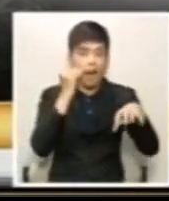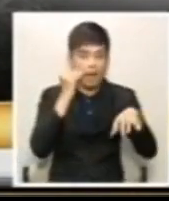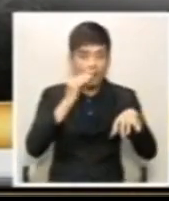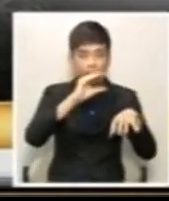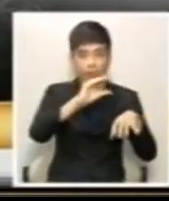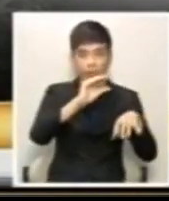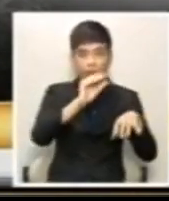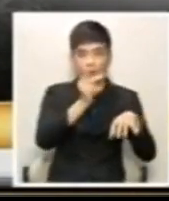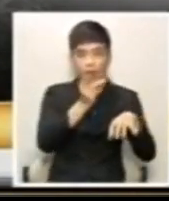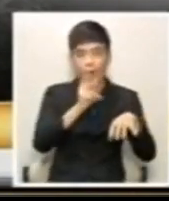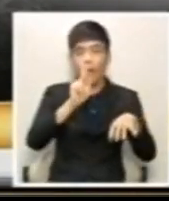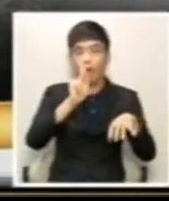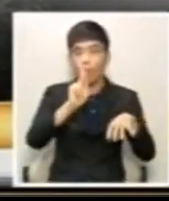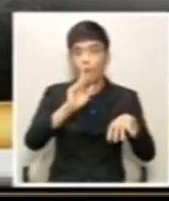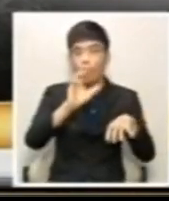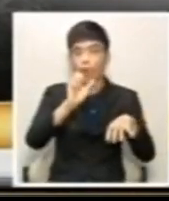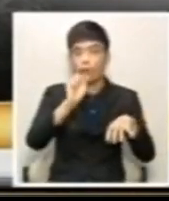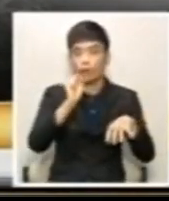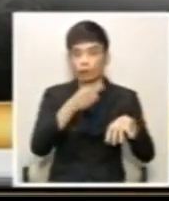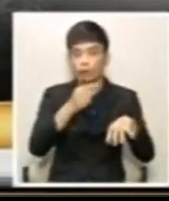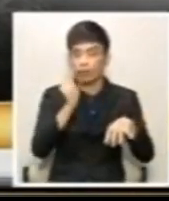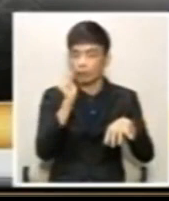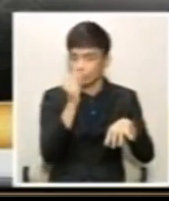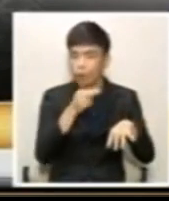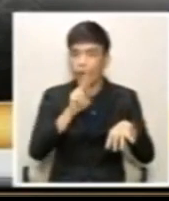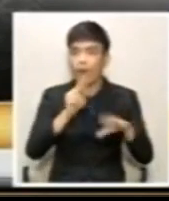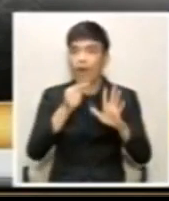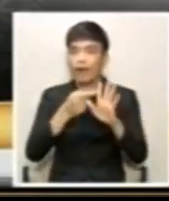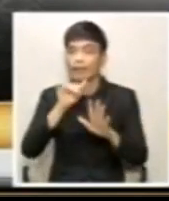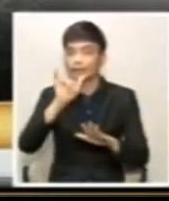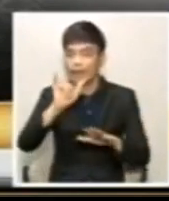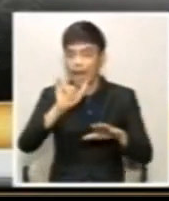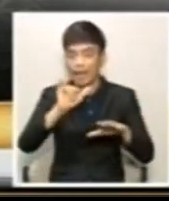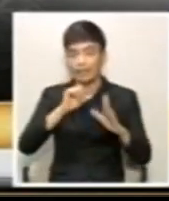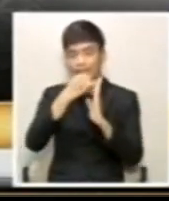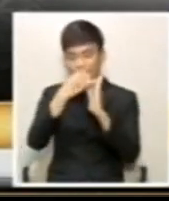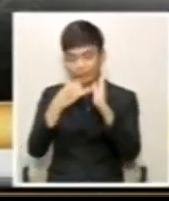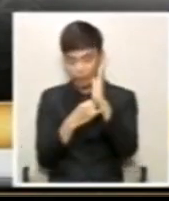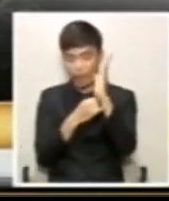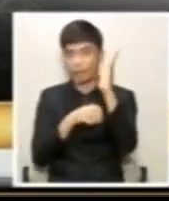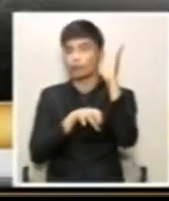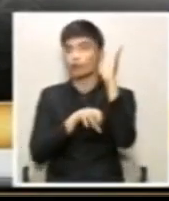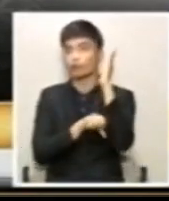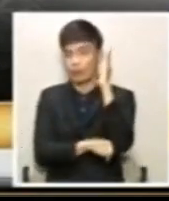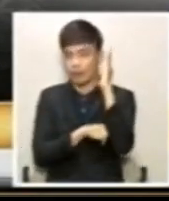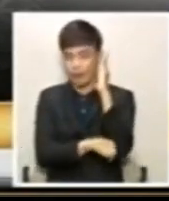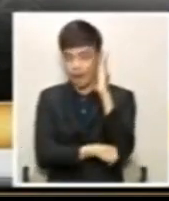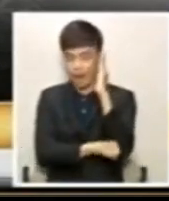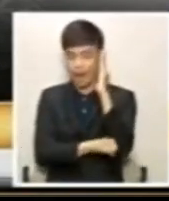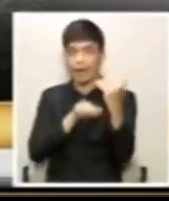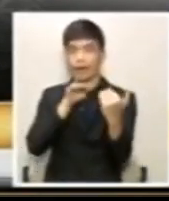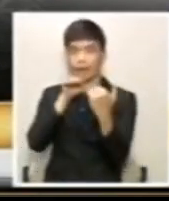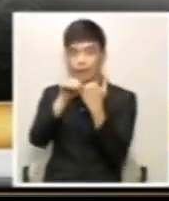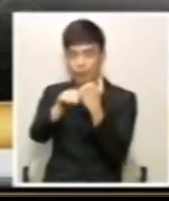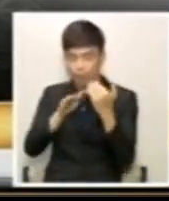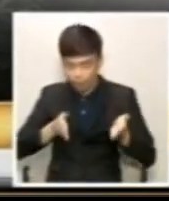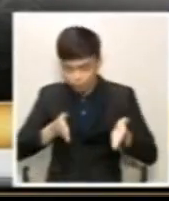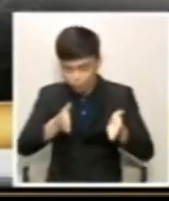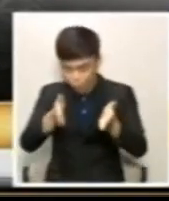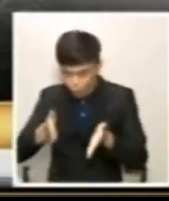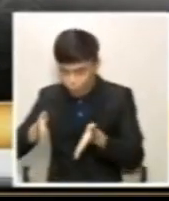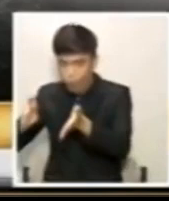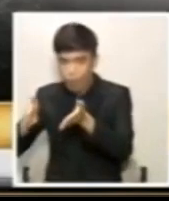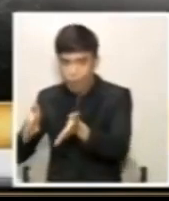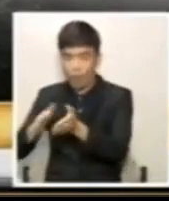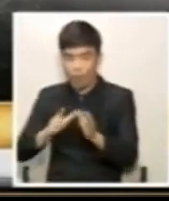จังหวัดพัทลุงไปยังท่าเทียบเรือน้ำลึกจังหวัดสงขลาเพราะว่าเป็นถนนที่ขนส่งสินค้าระหว่างจังหวัดพัทลุ